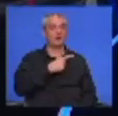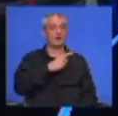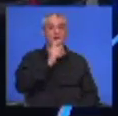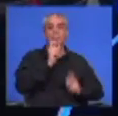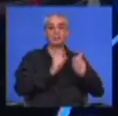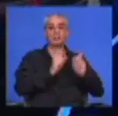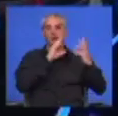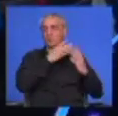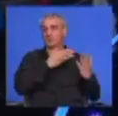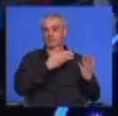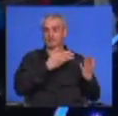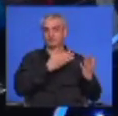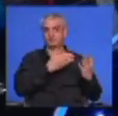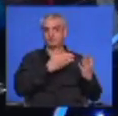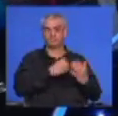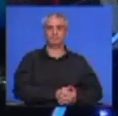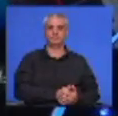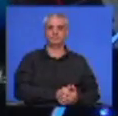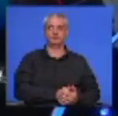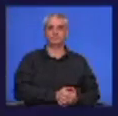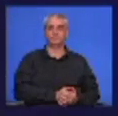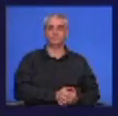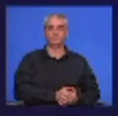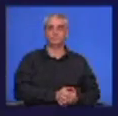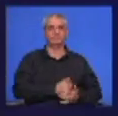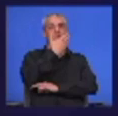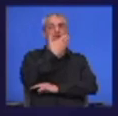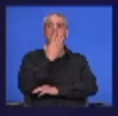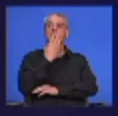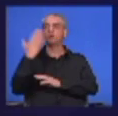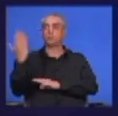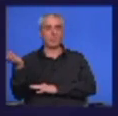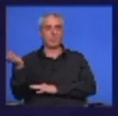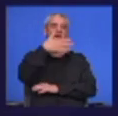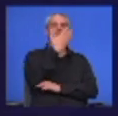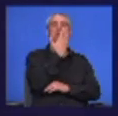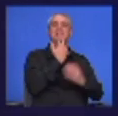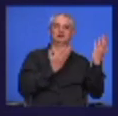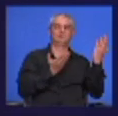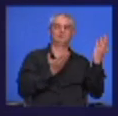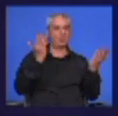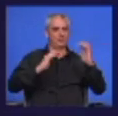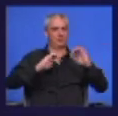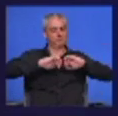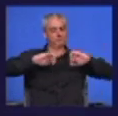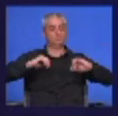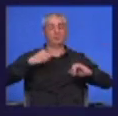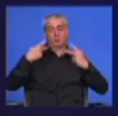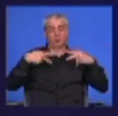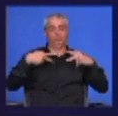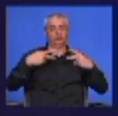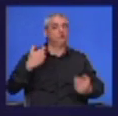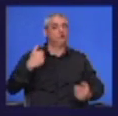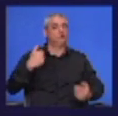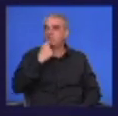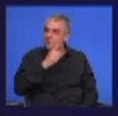מדברים על מדינת יהודה, לעומת מדינת ישראל. אני מאוד חושש. אני אומר לך